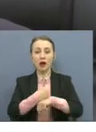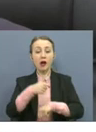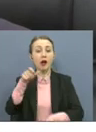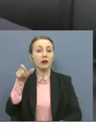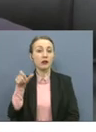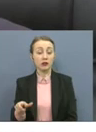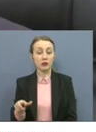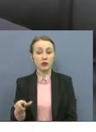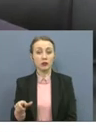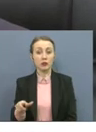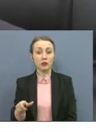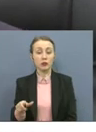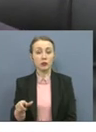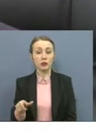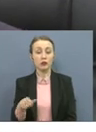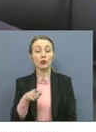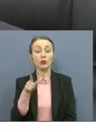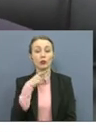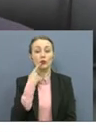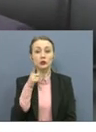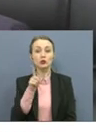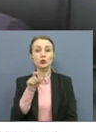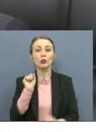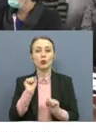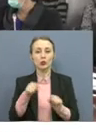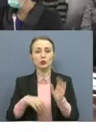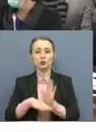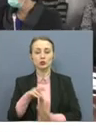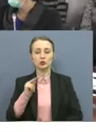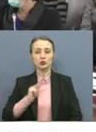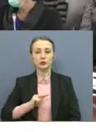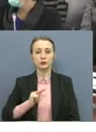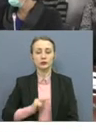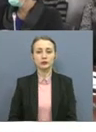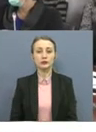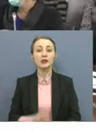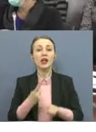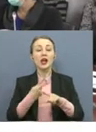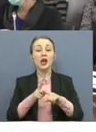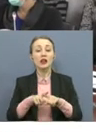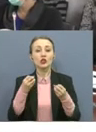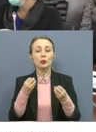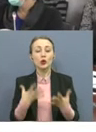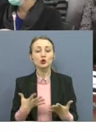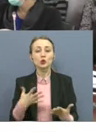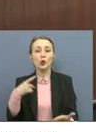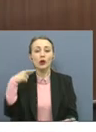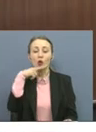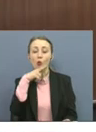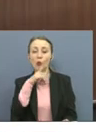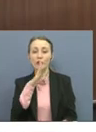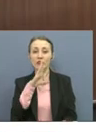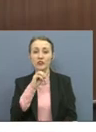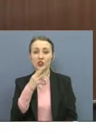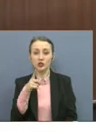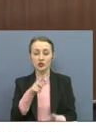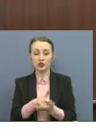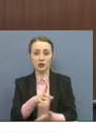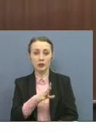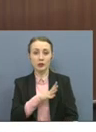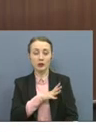астам қаржыны игере алмаған үлкен кемшілік. Ақмола өңірі бүгінде әлеуметтік-экономикалық дамуы жағынан республика